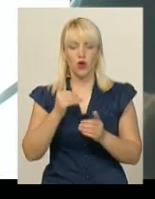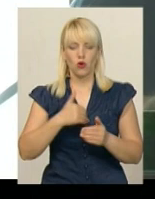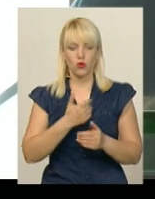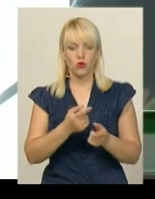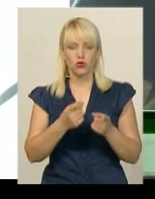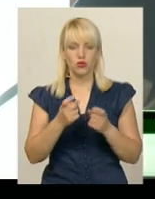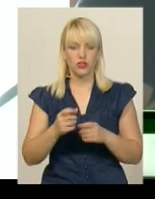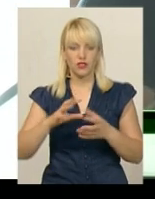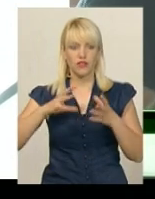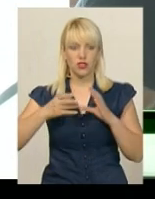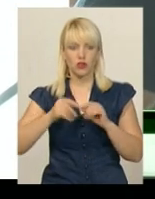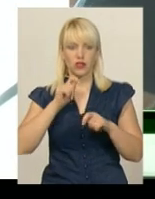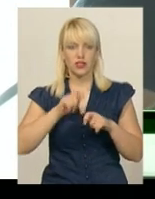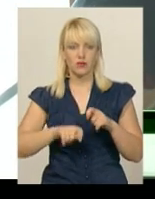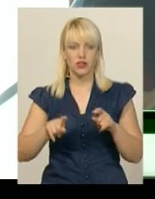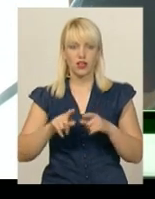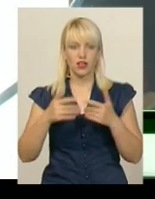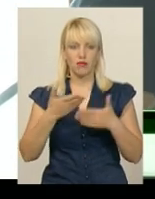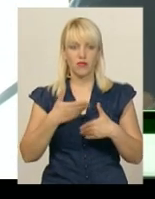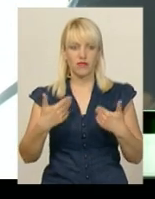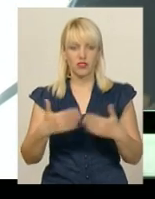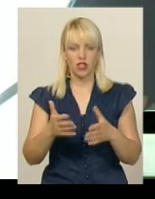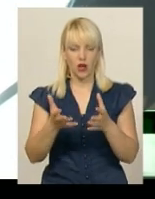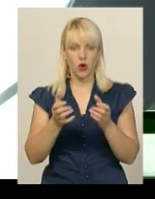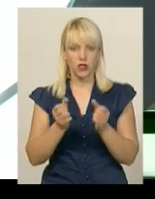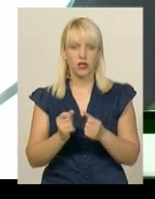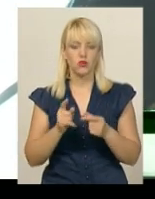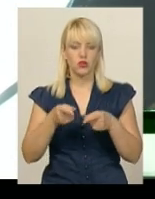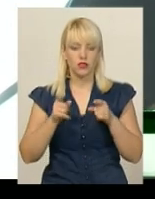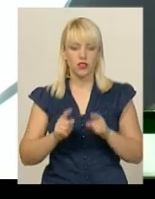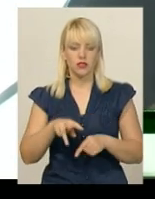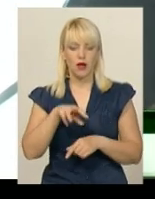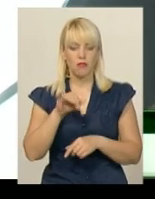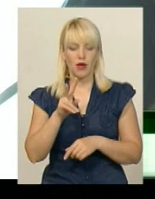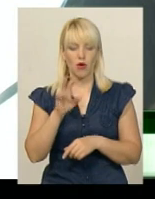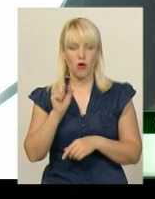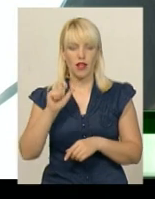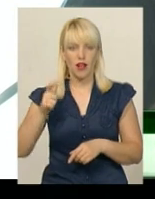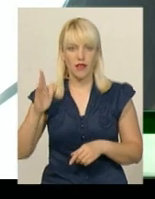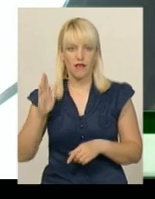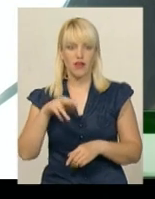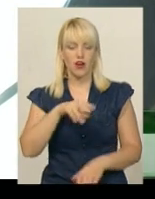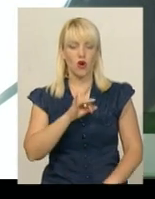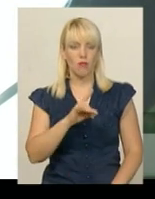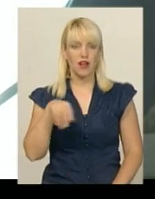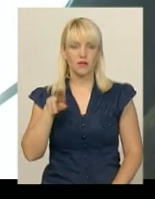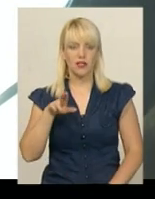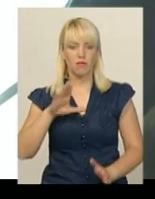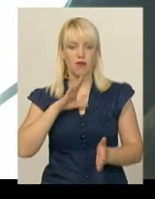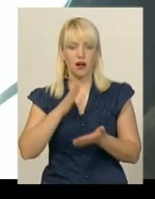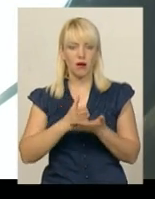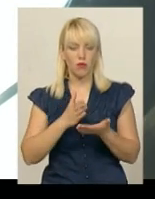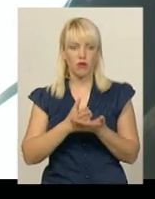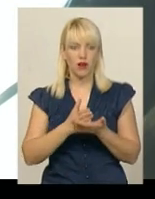висновок експерта, який ми вже отримали, що дійсно Миколаєв Роман Дмитрович перебував в стані